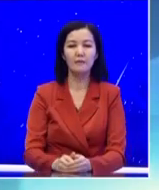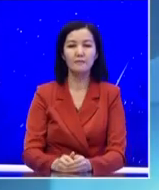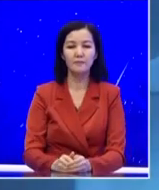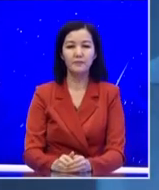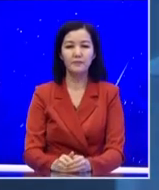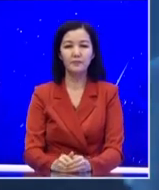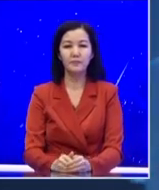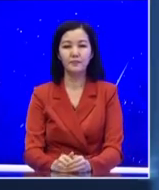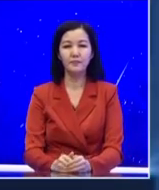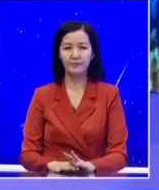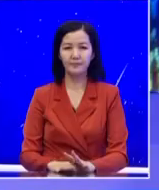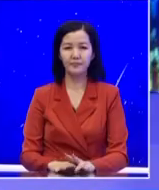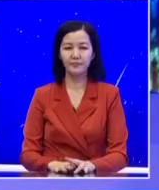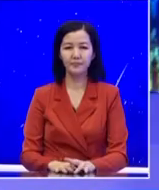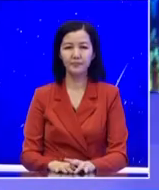телеарнасы, Талдықорған.